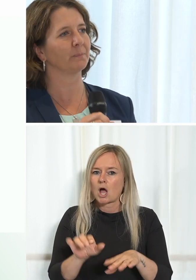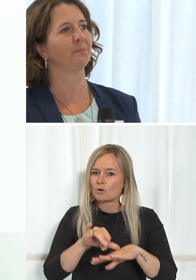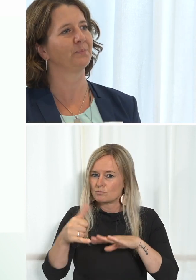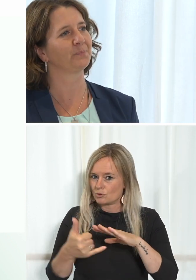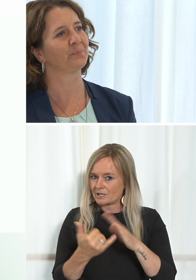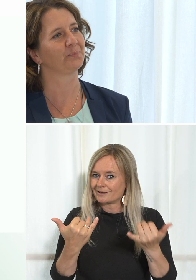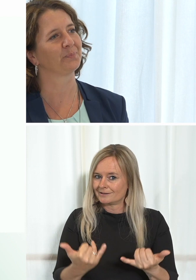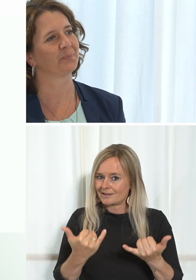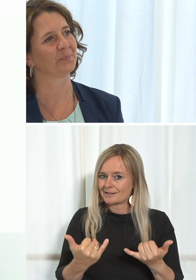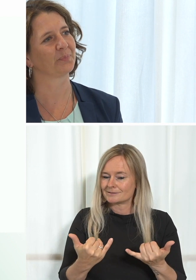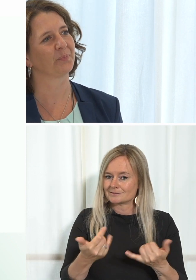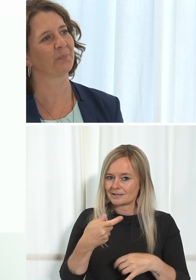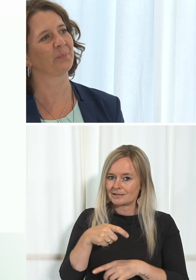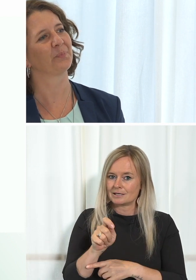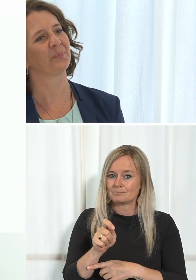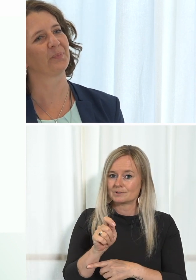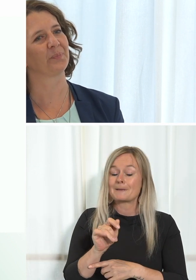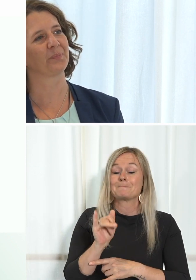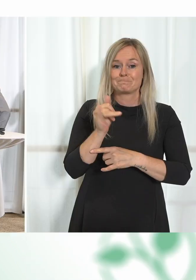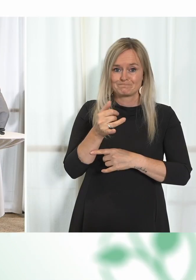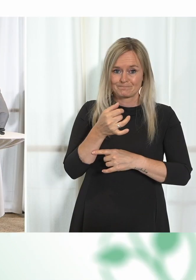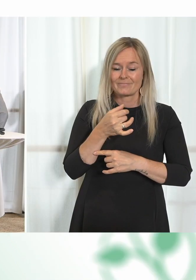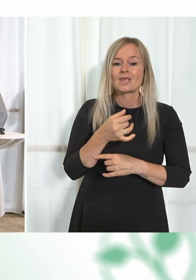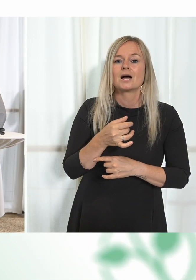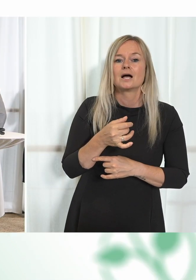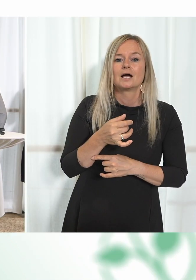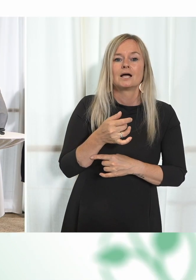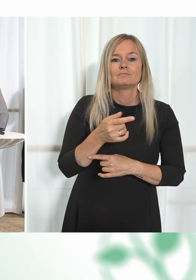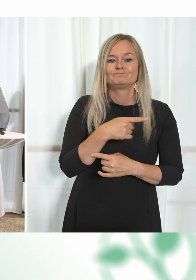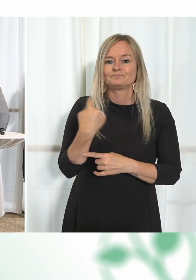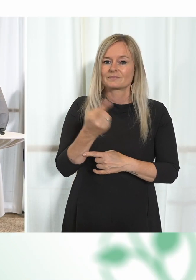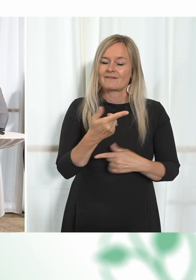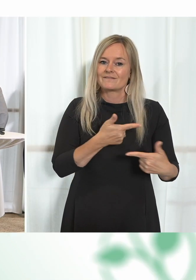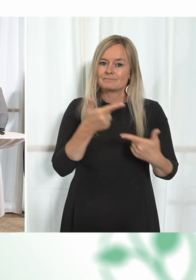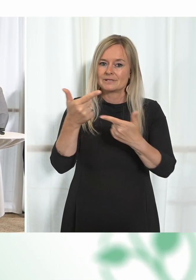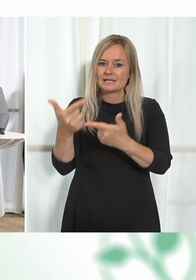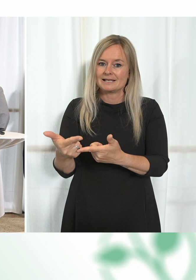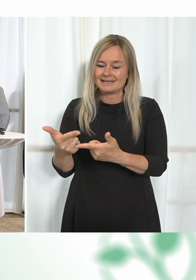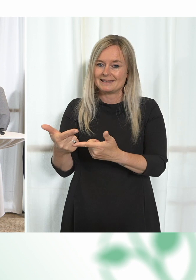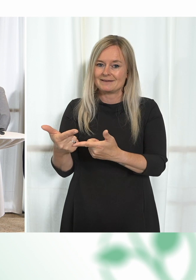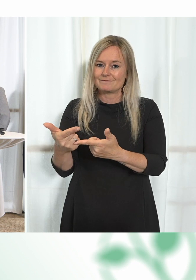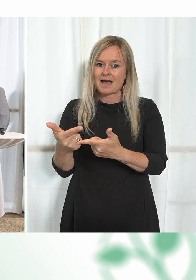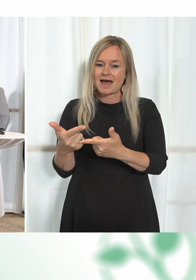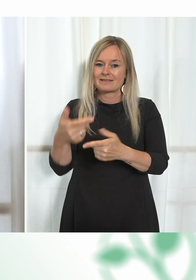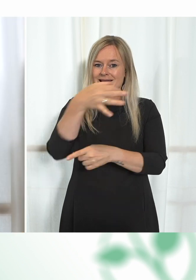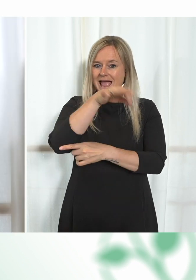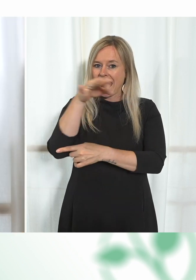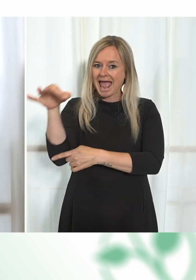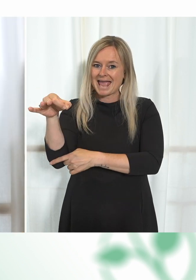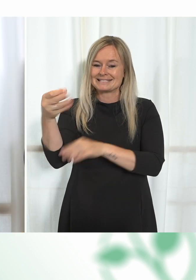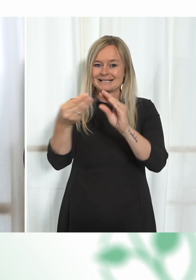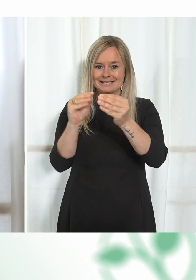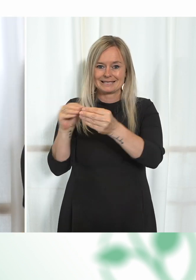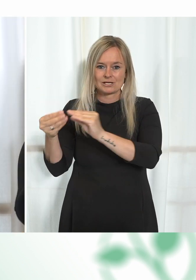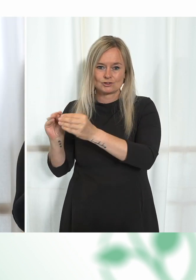gerade? Genau. Wir liefern ja oder beliefern ja unsere Filialen auch in die Boxen, was